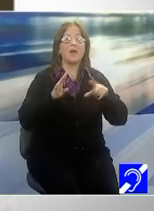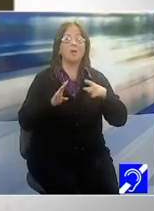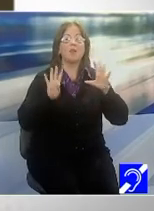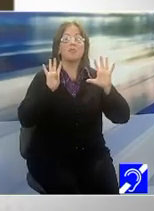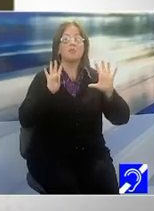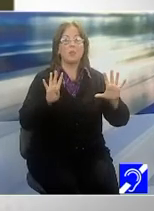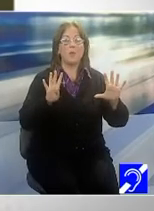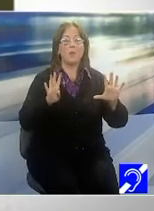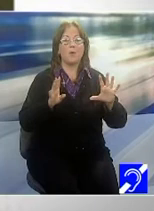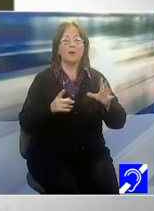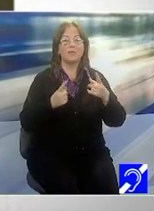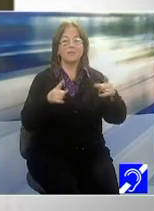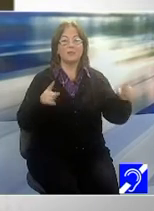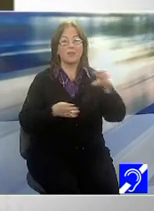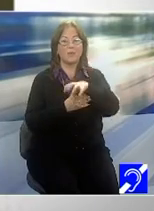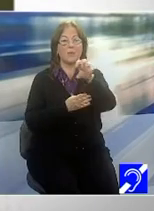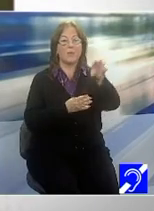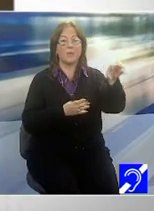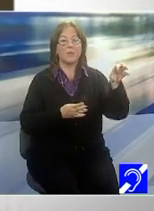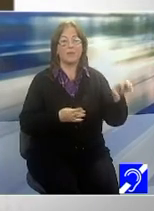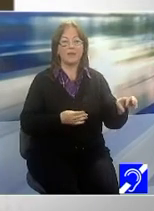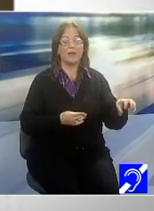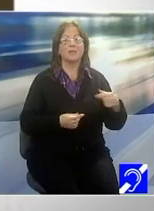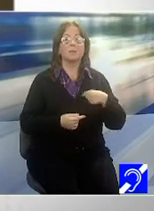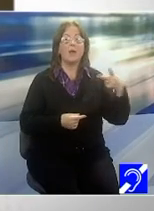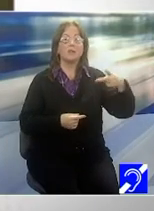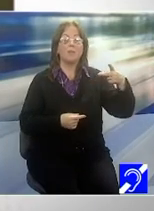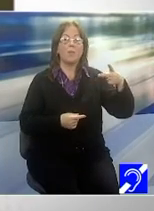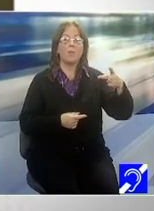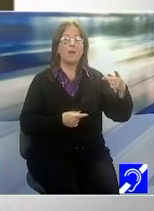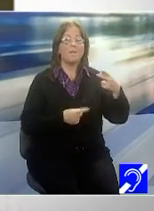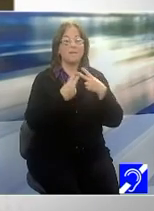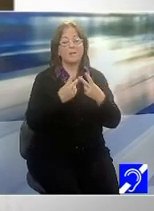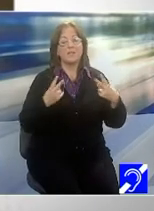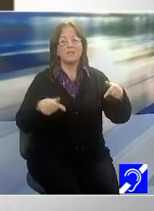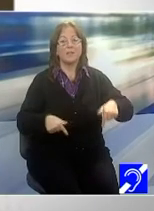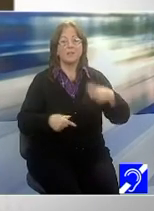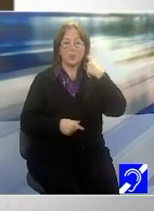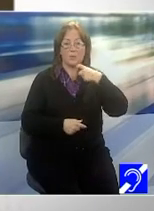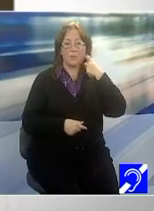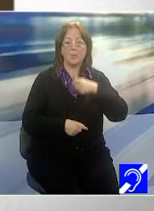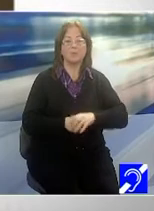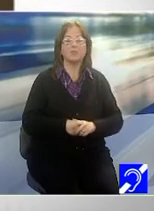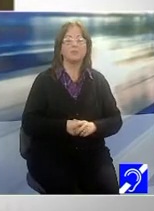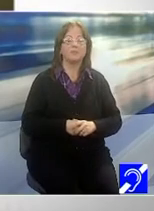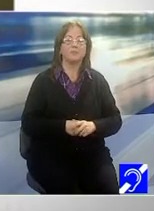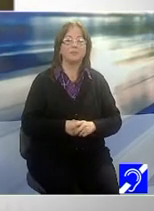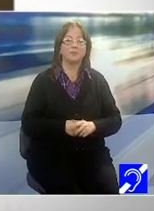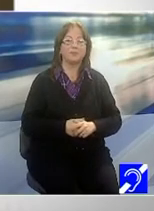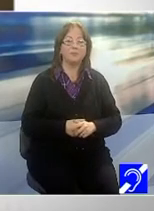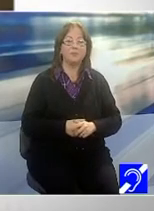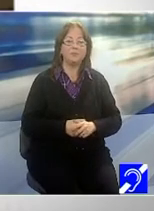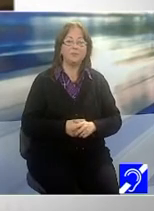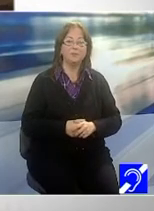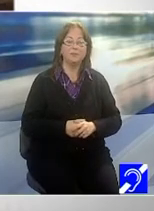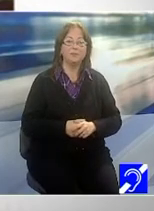Now this is my second visit to Cluj. Este a doua vizită a mea la Cluj. I am getting around to see the various corners, not only the American corners that we support, but just